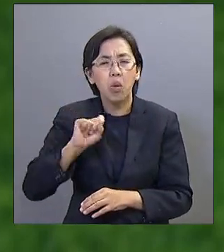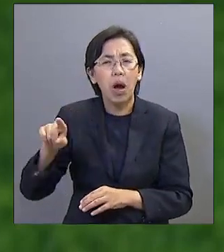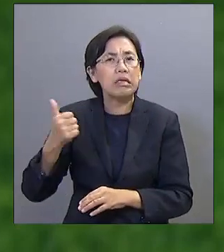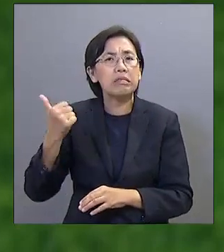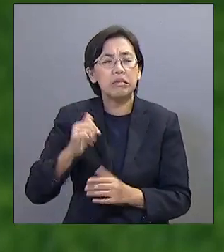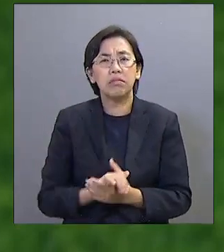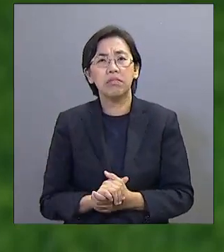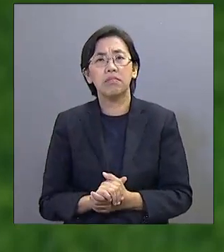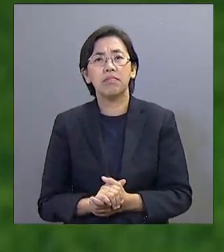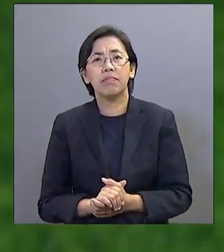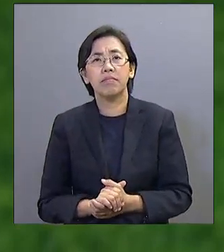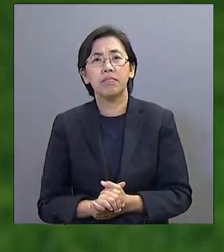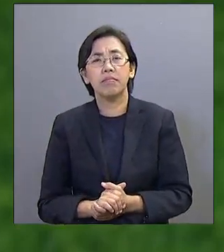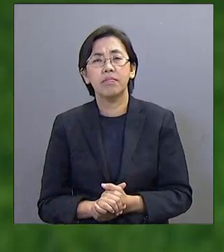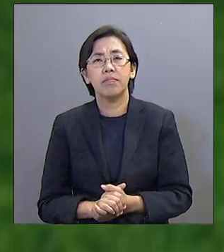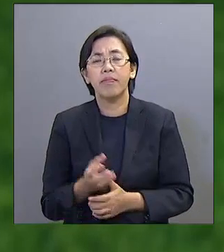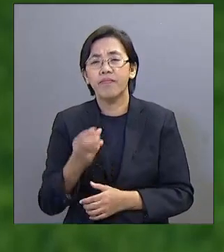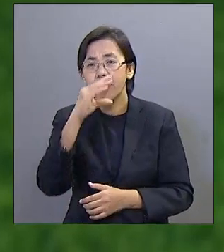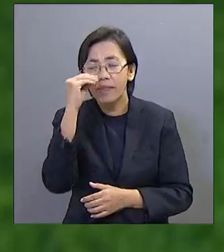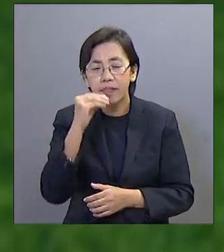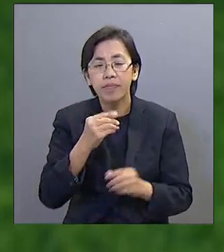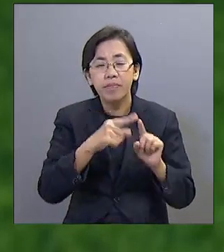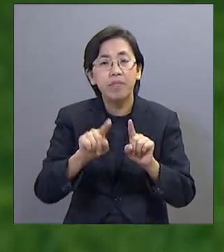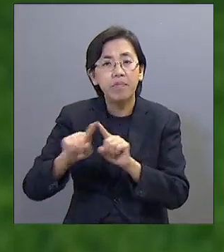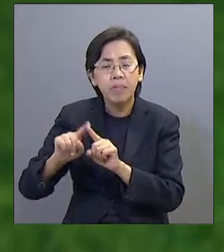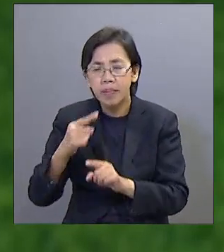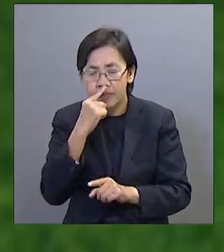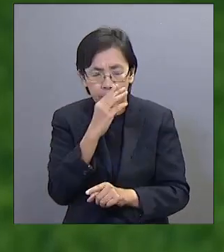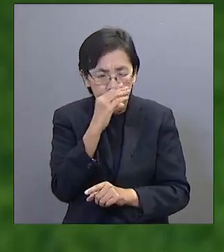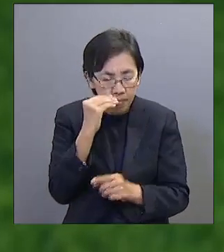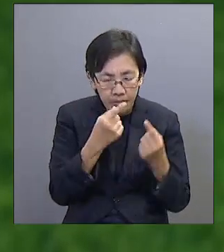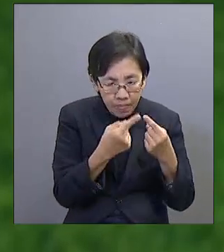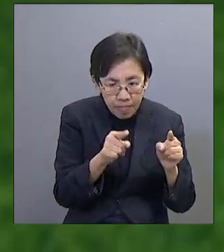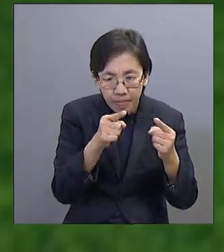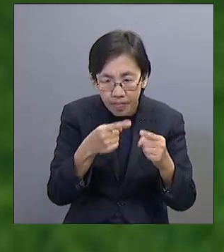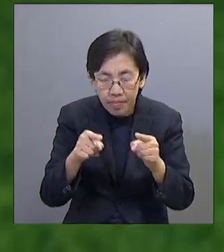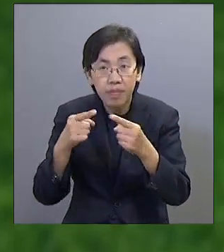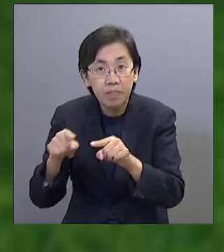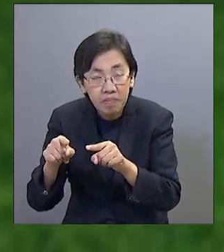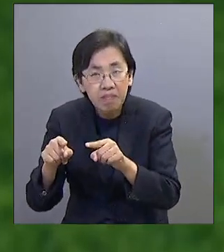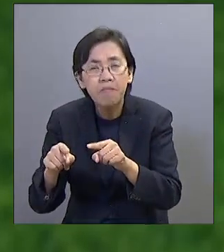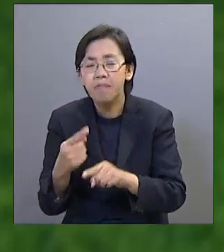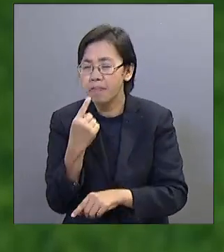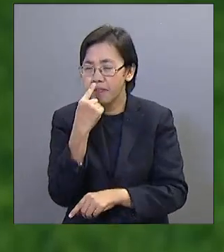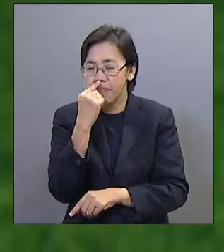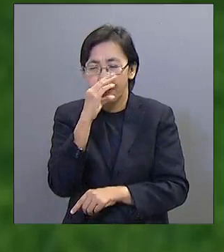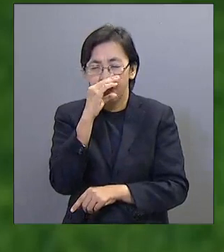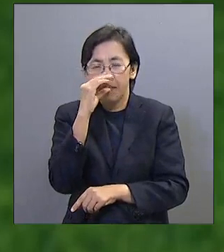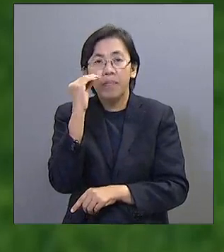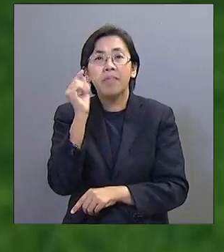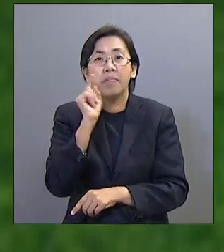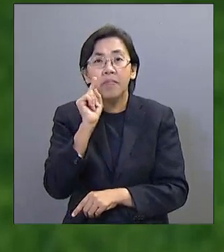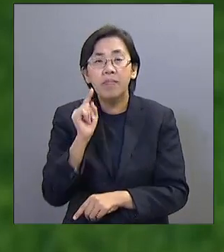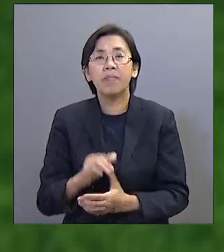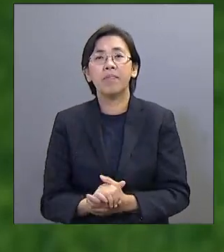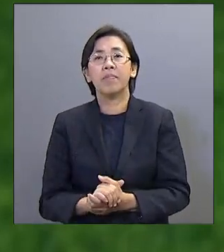นะคะโดยปกติแล้วในข้าวหอมแต่ละชนิดก็จะมีกลิ่นหอมที่ไม่เหมือนกันค่ะแต่จะมียีนความหอมตัวหลักๆคือ